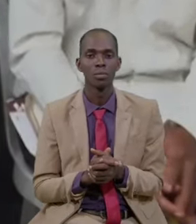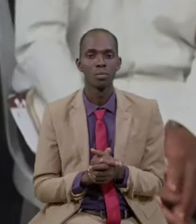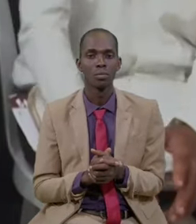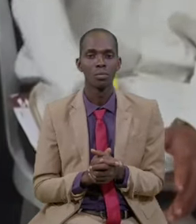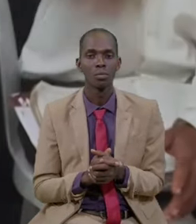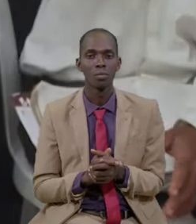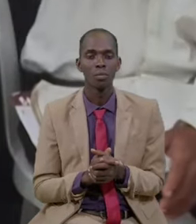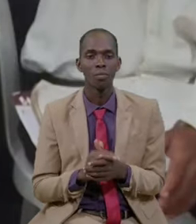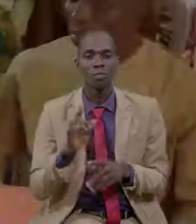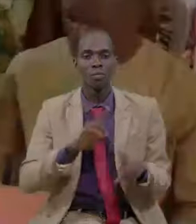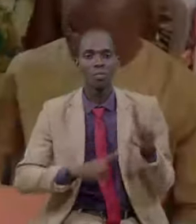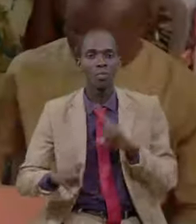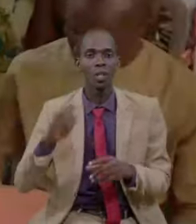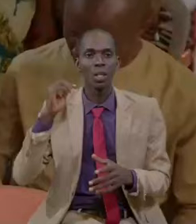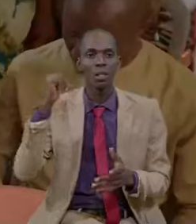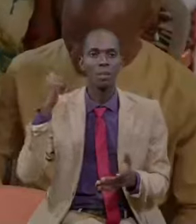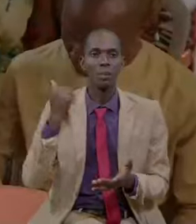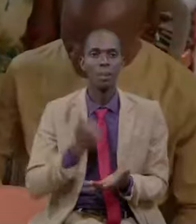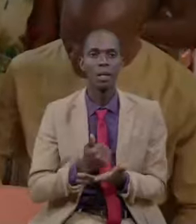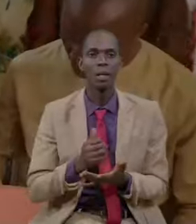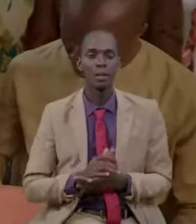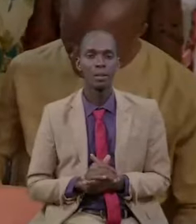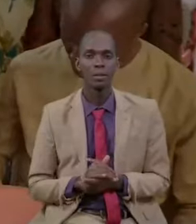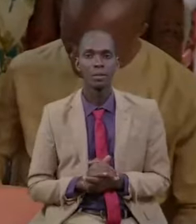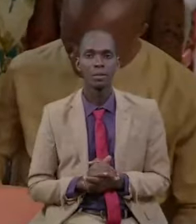J'attends un bon amen.